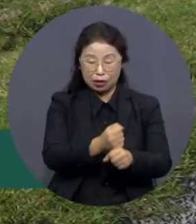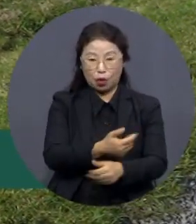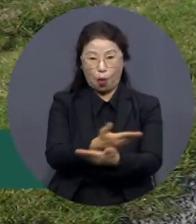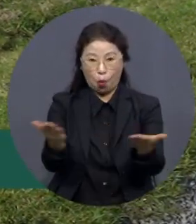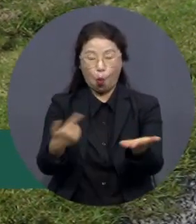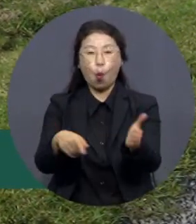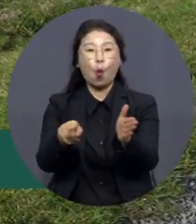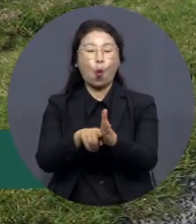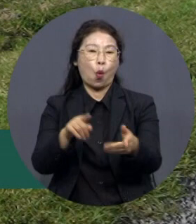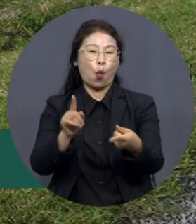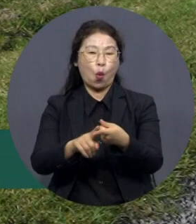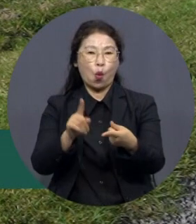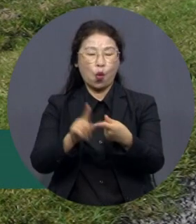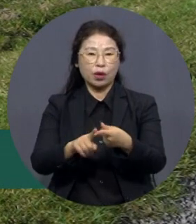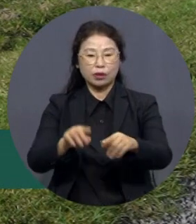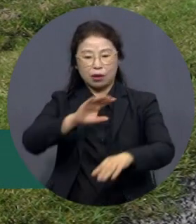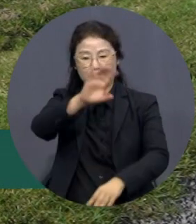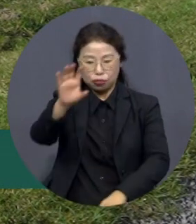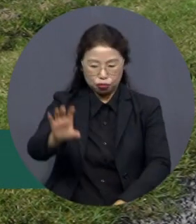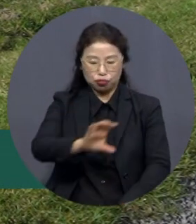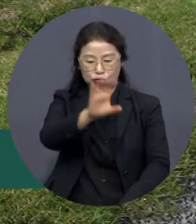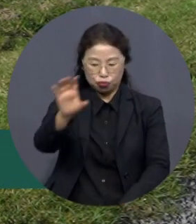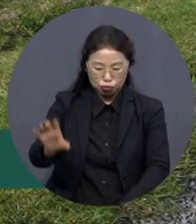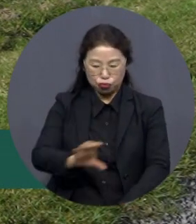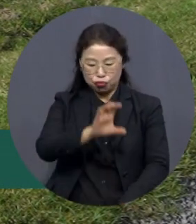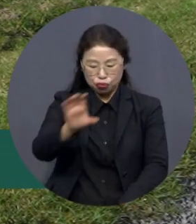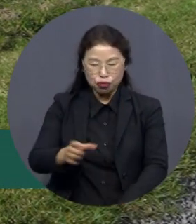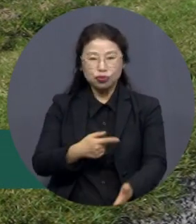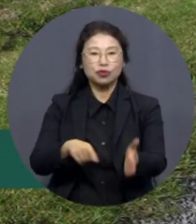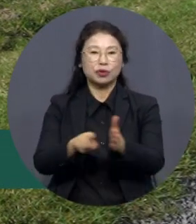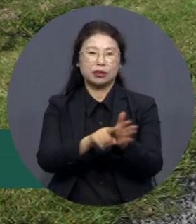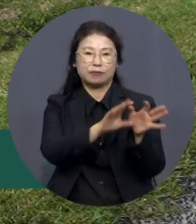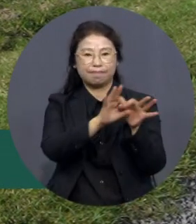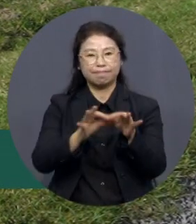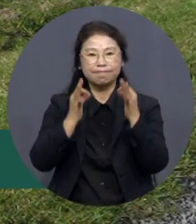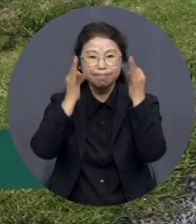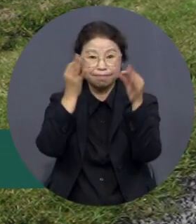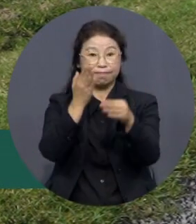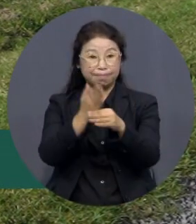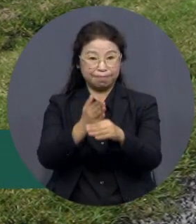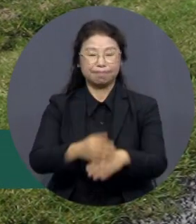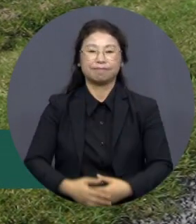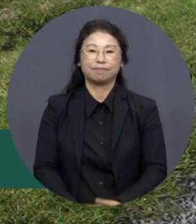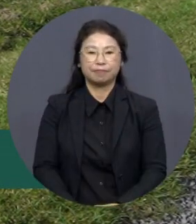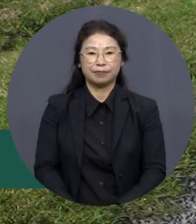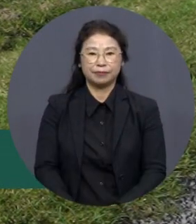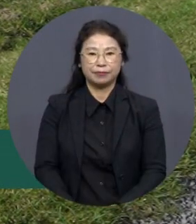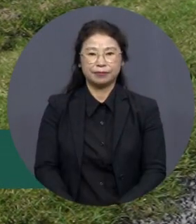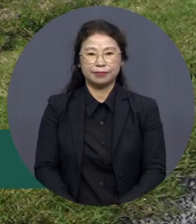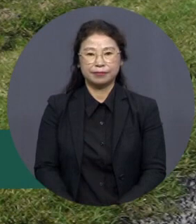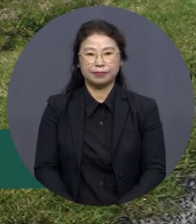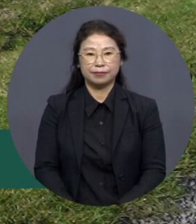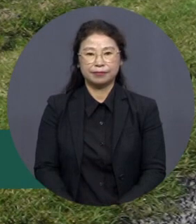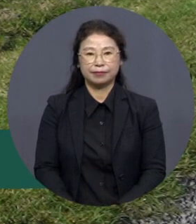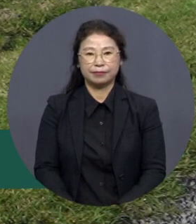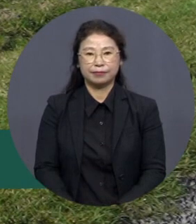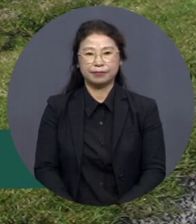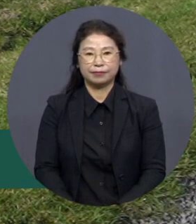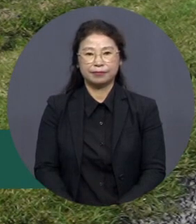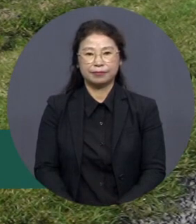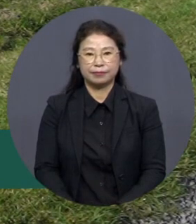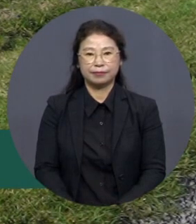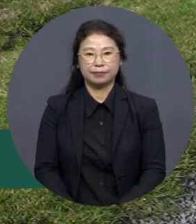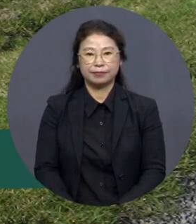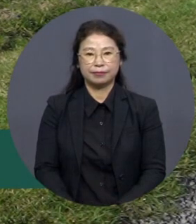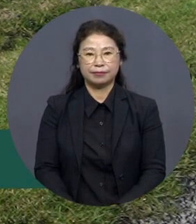보급을 확산시키는 선순환 구조를 만들기 위해 노력하고 있습니다. 덴마크 본홀름 섬에서 MBC 뉴스 송원일입니다.